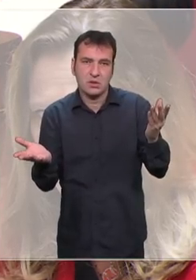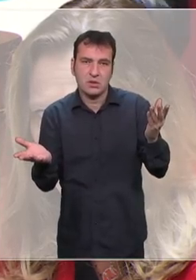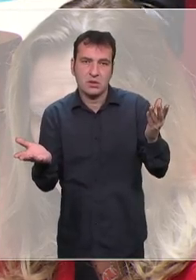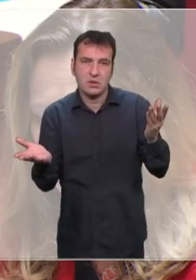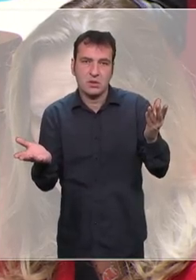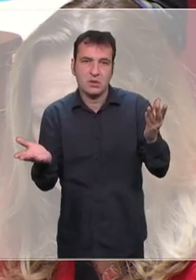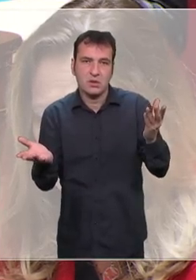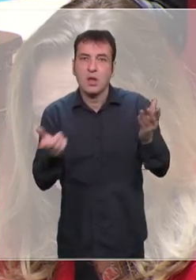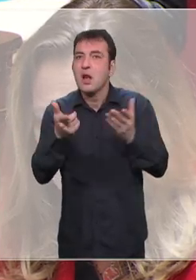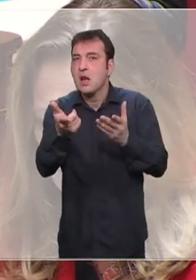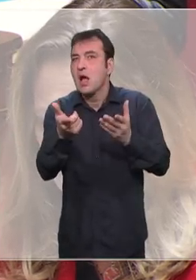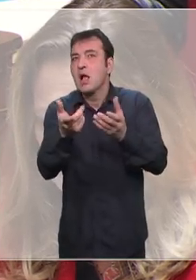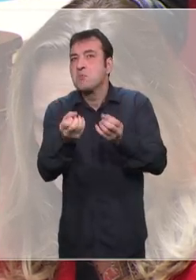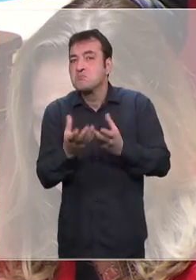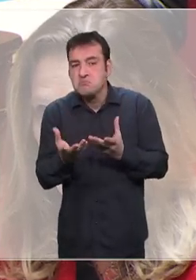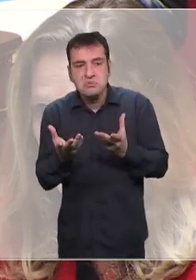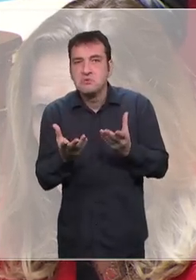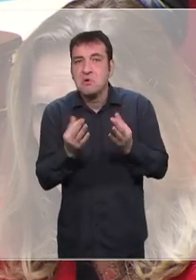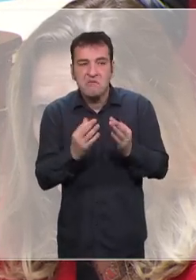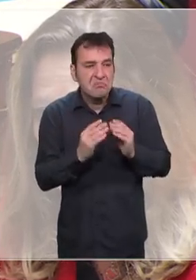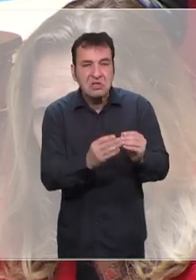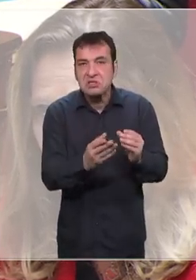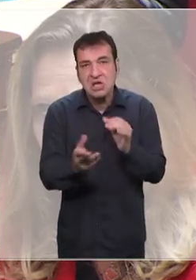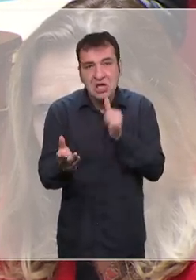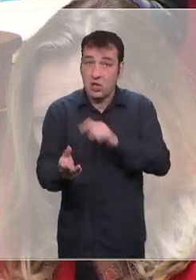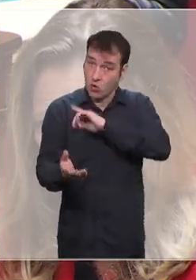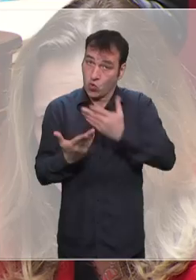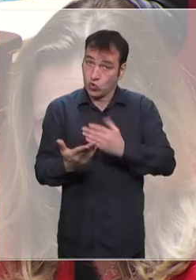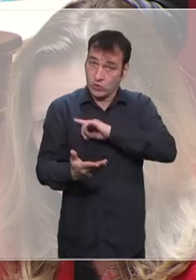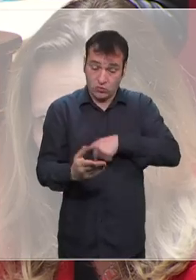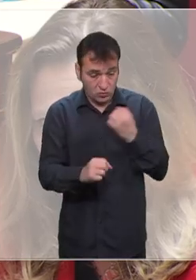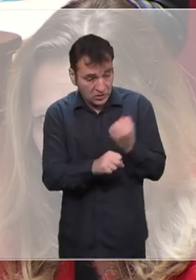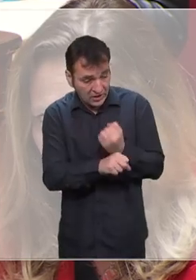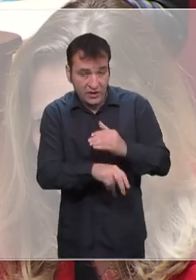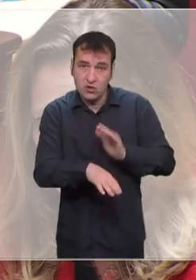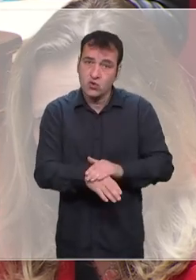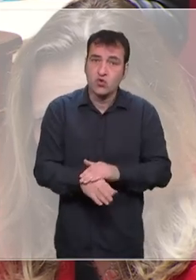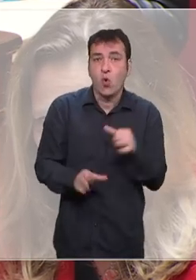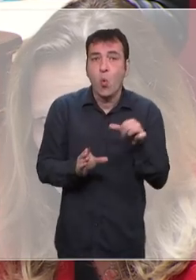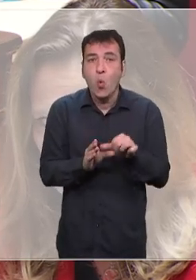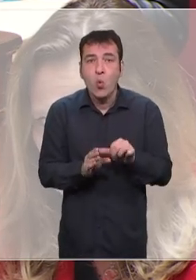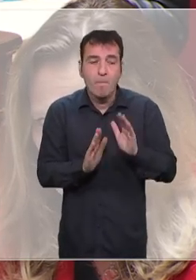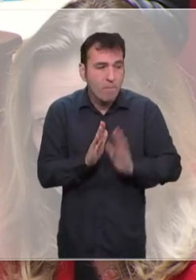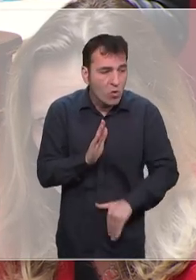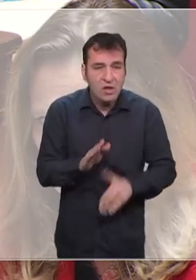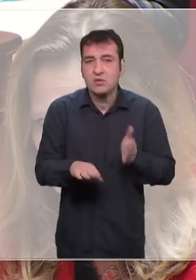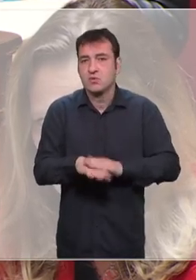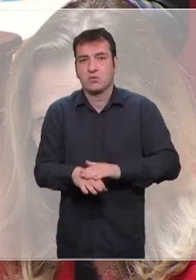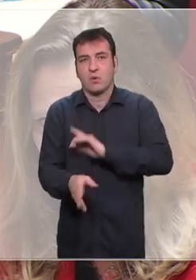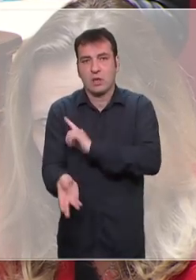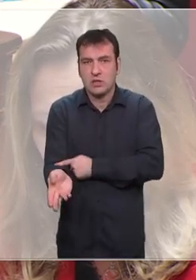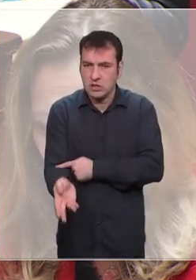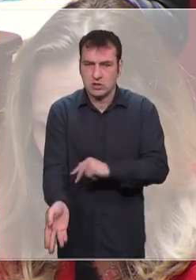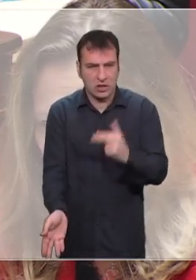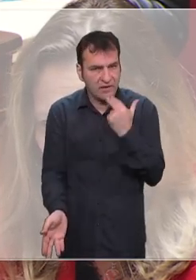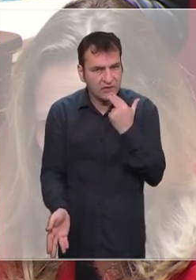portée pratique. Aujourd'hui, nous sommes au travail sur la sobriété, sur l'efficacité énergétique, sur l'accélération du déploiement des